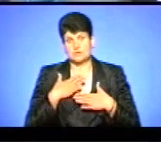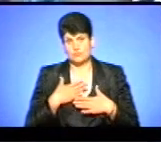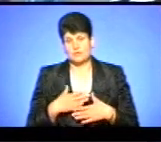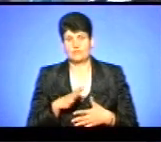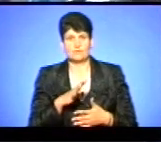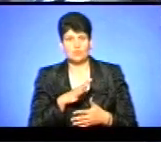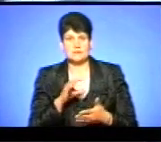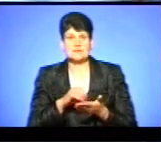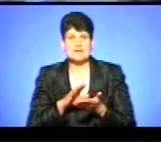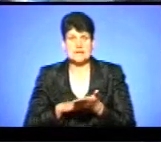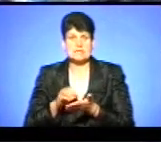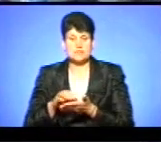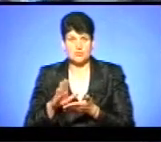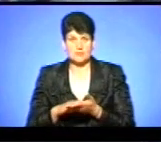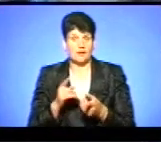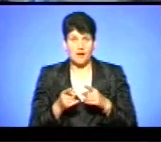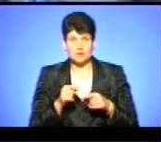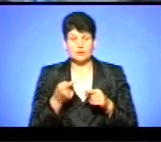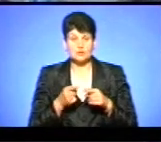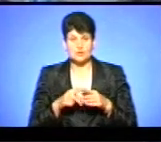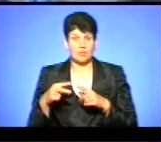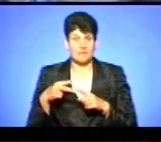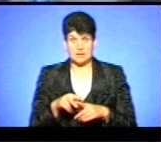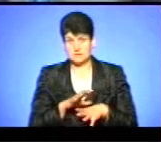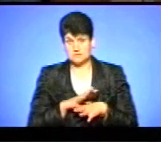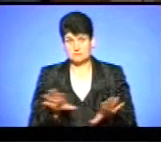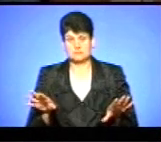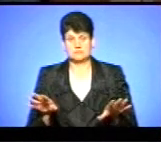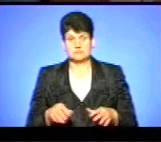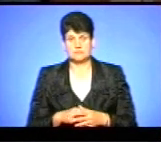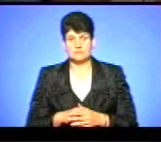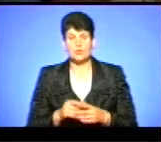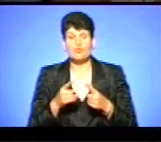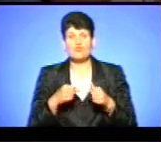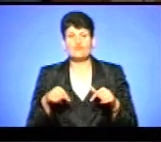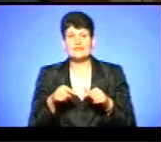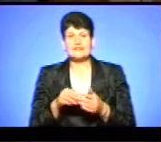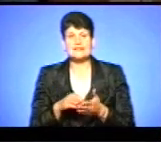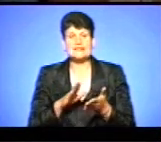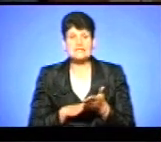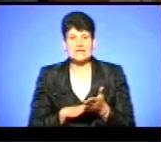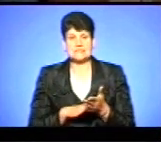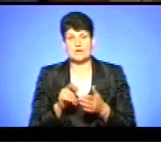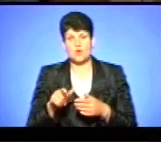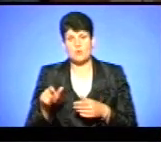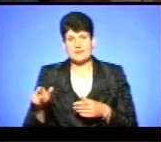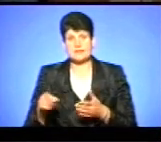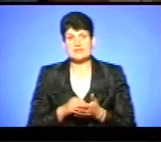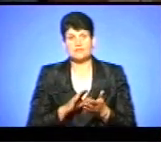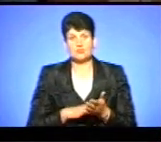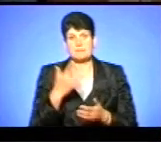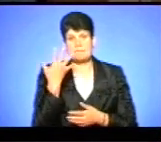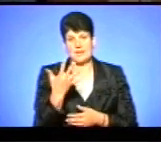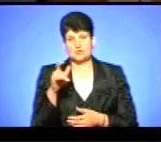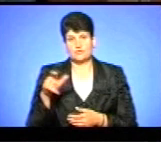всі були пореєстровані і реально такого навантаження не спостерігалося. У відділі реєстрації громадян реєструють 5